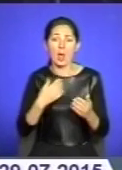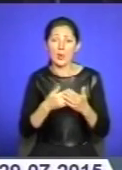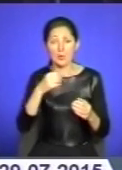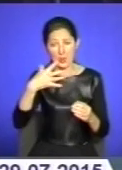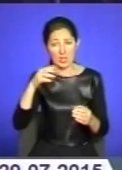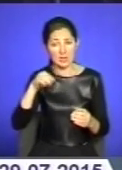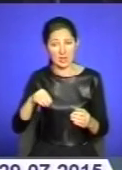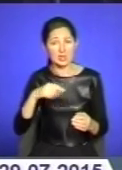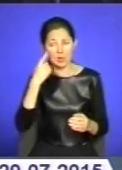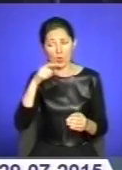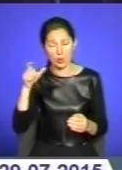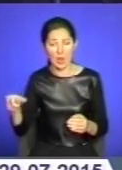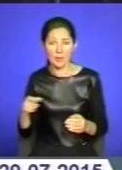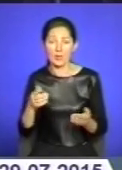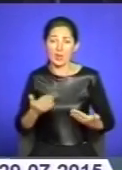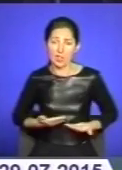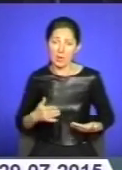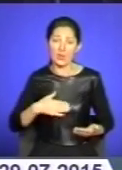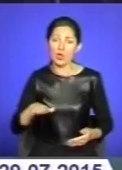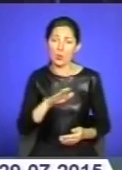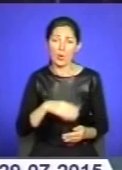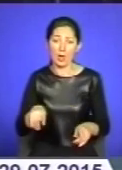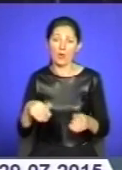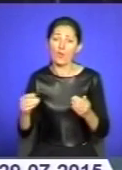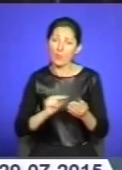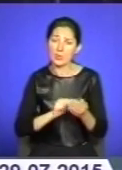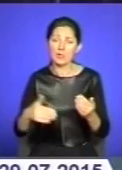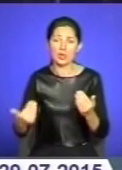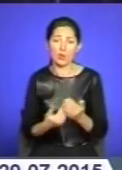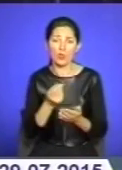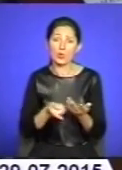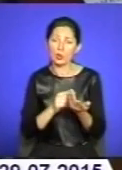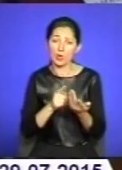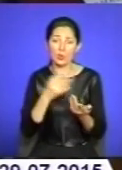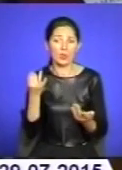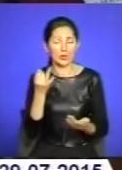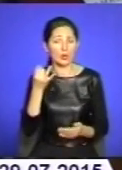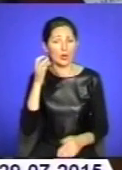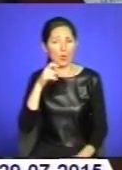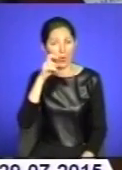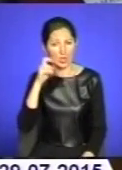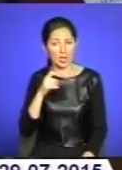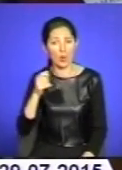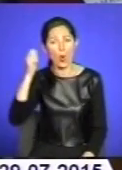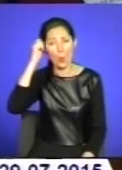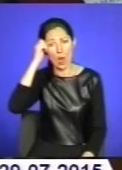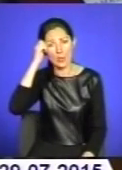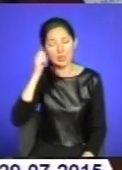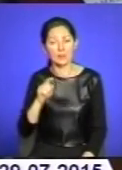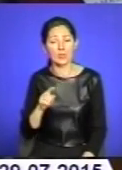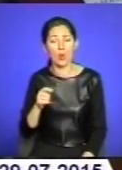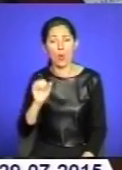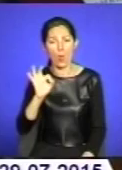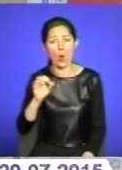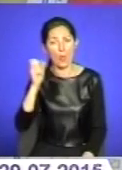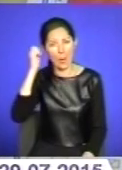нашому краї. У такий спосіб писавши нову сторінку в історії України. О, пам'яте, чого ти так болиш?